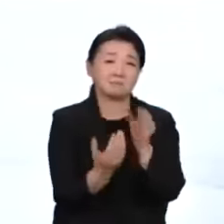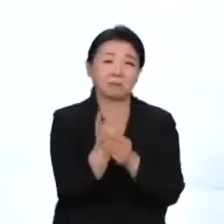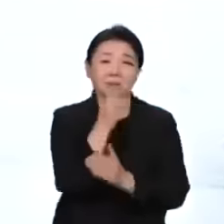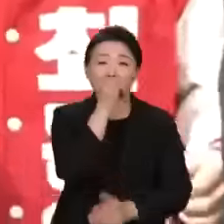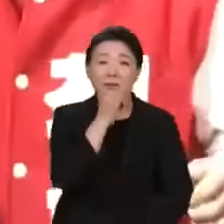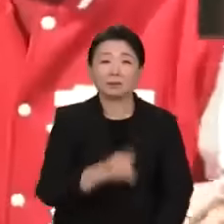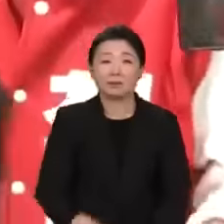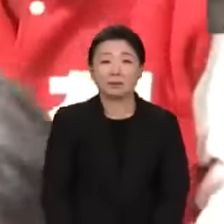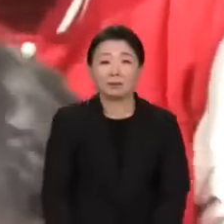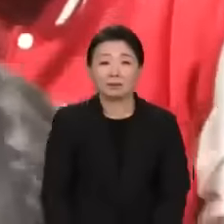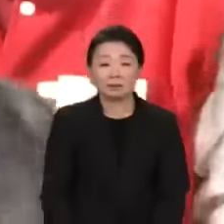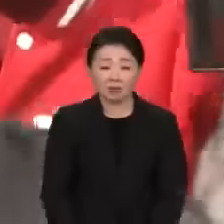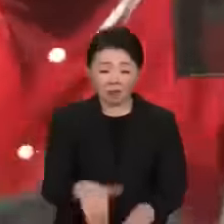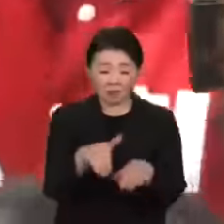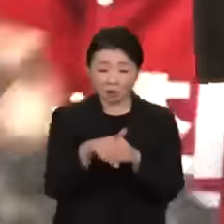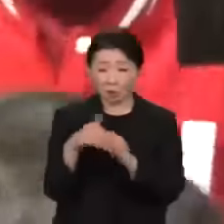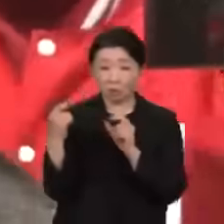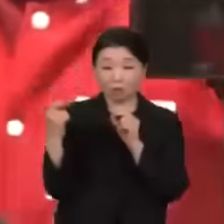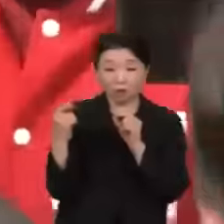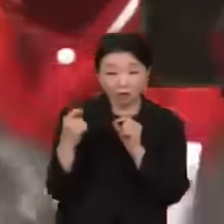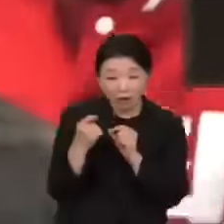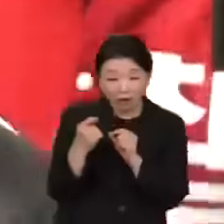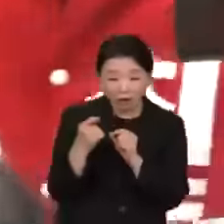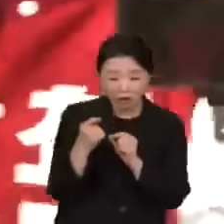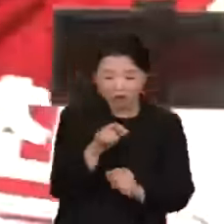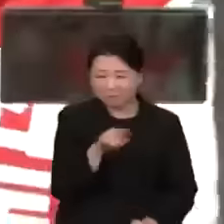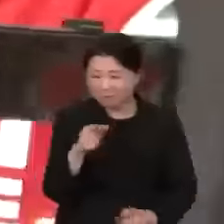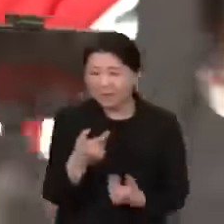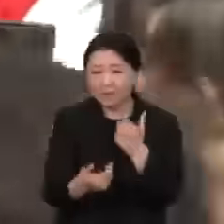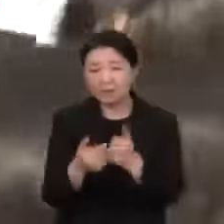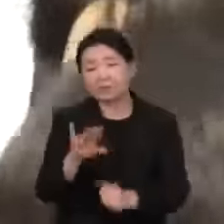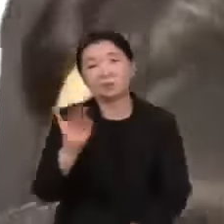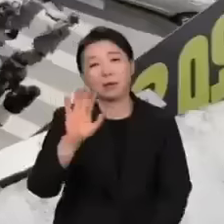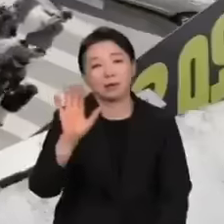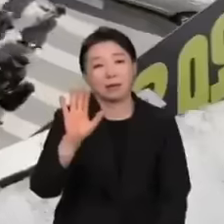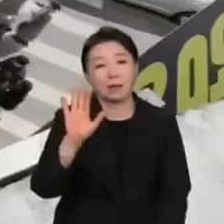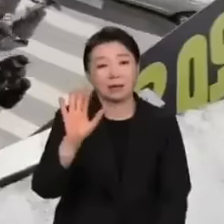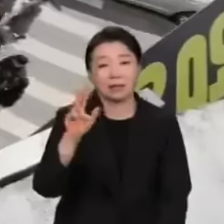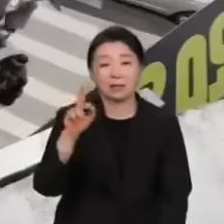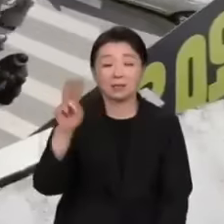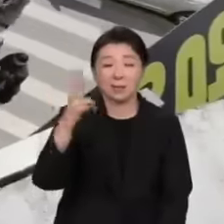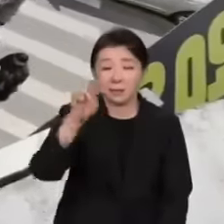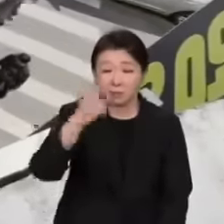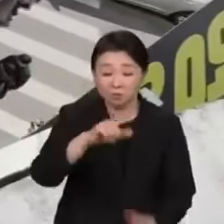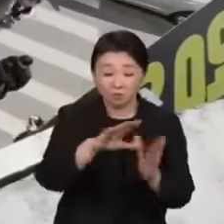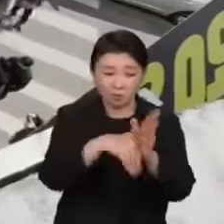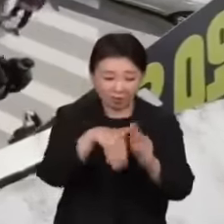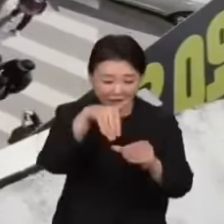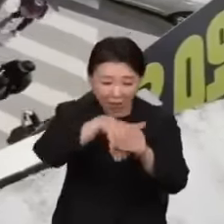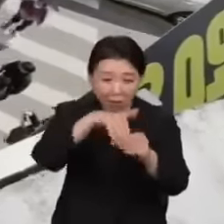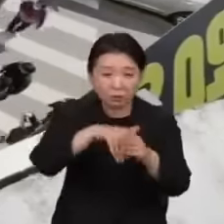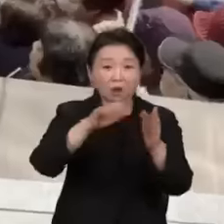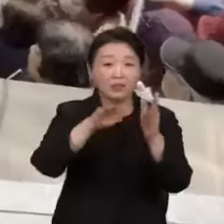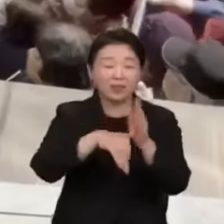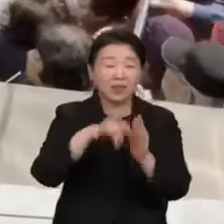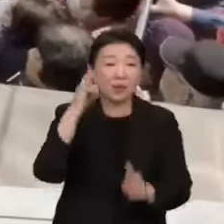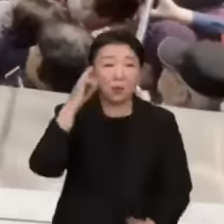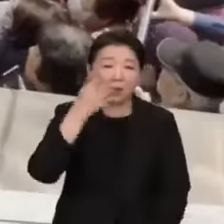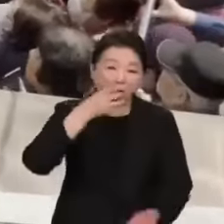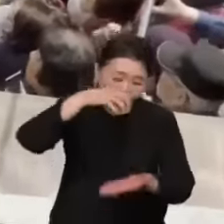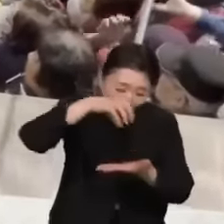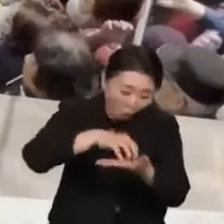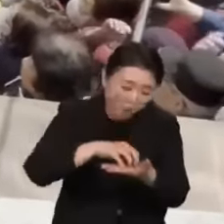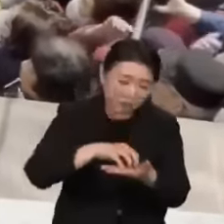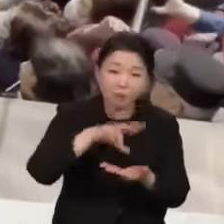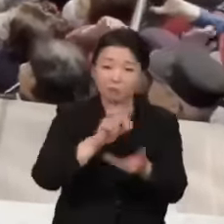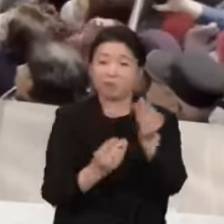겁니다. 총선을 앞둔 여권의 갈등, 이번이 처음은 아닙니다. 2016년 총선 때도 이른바 옥새 파동을 여권이